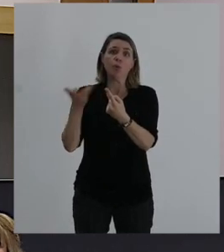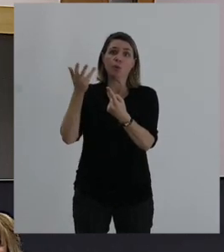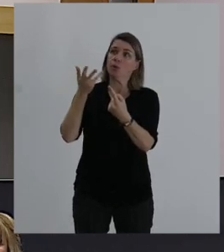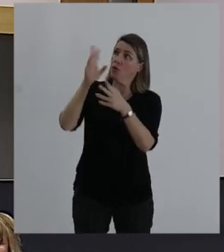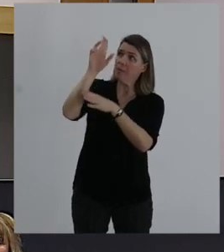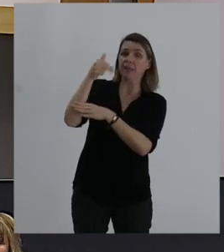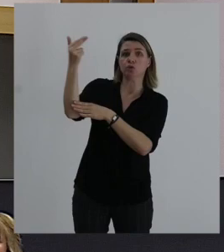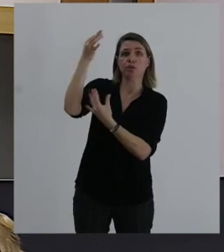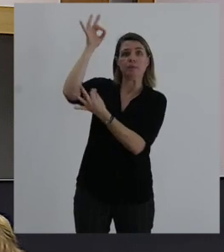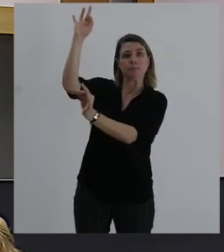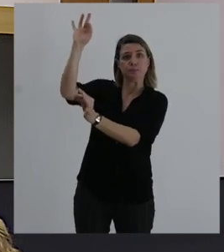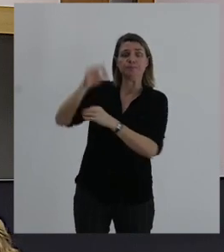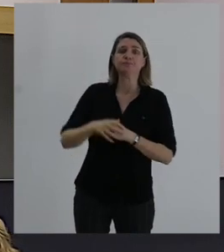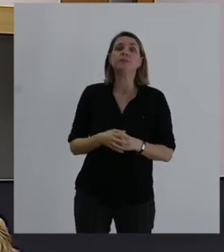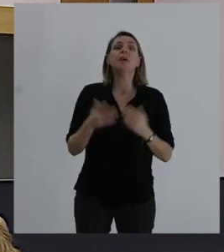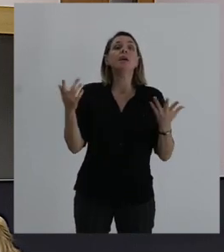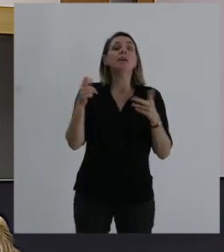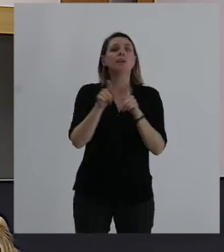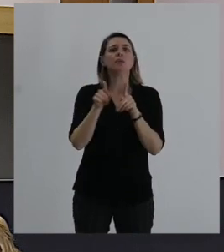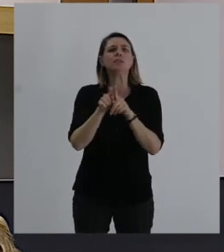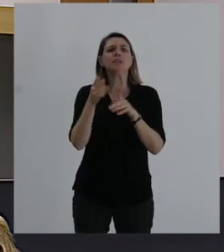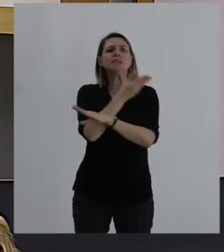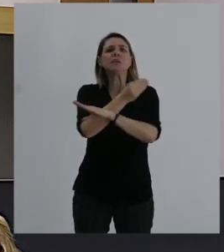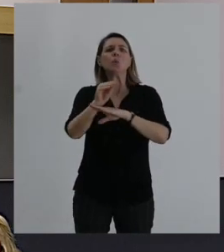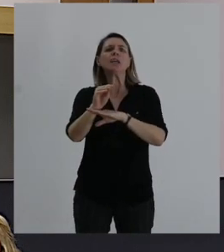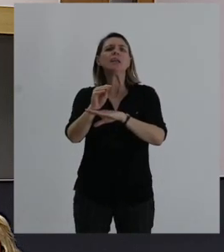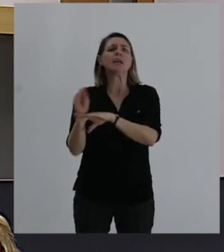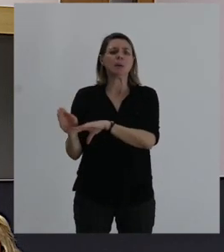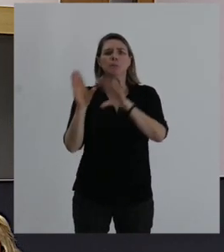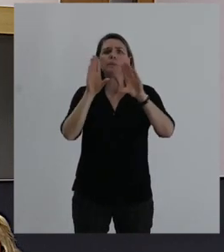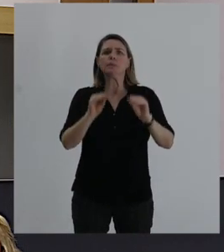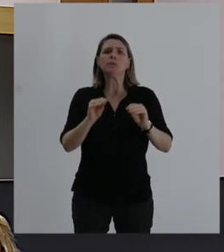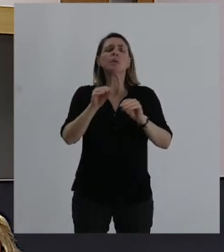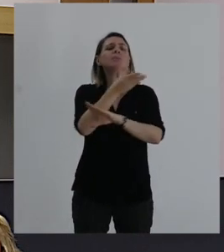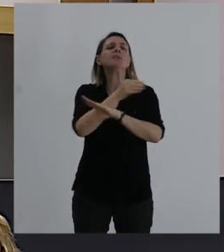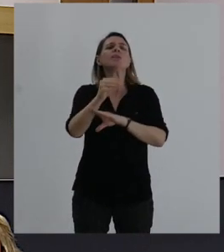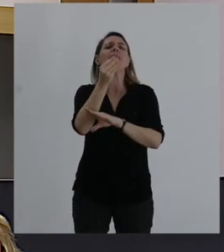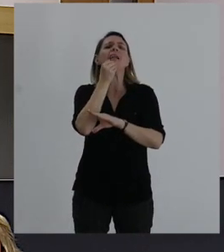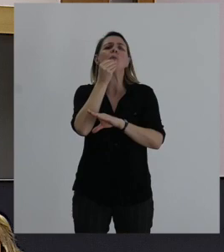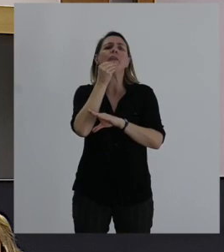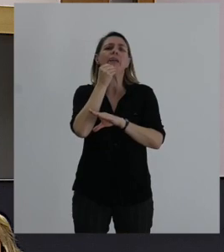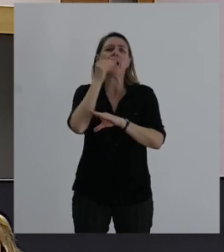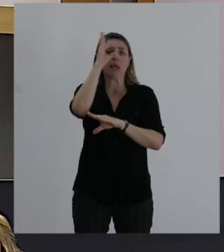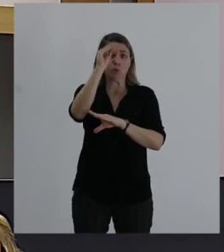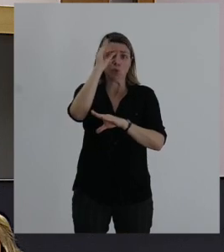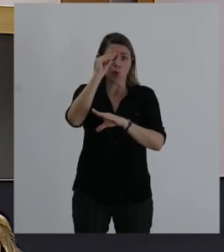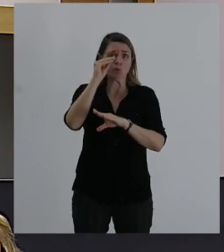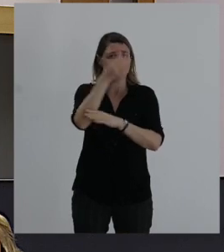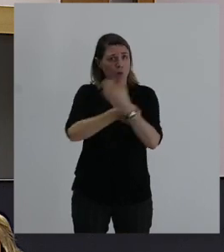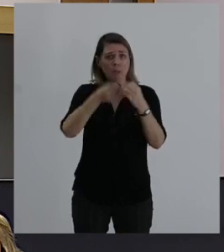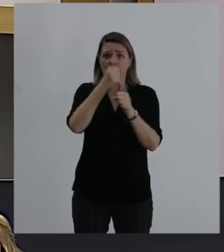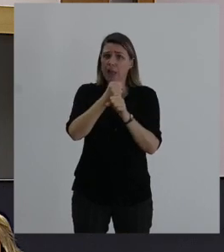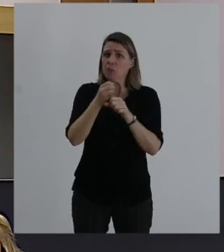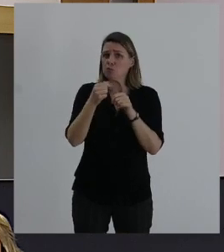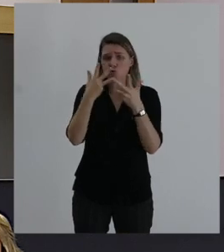au niveau national. On a installé une sécurité alimentaire étudiante. Enfin voilà, il y a tout un tas